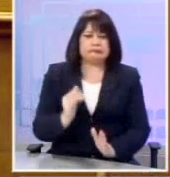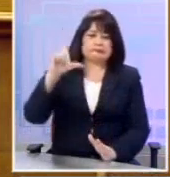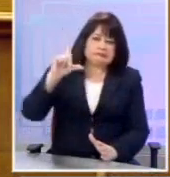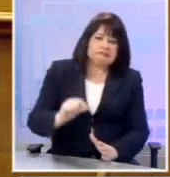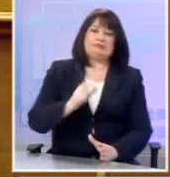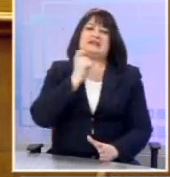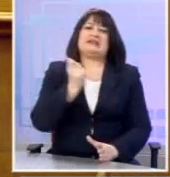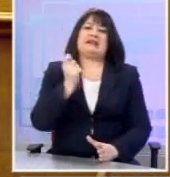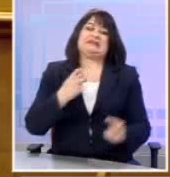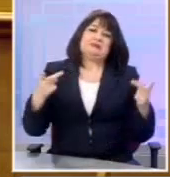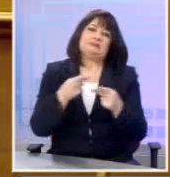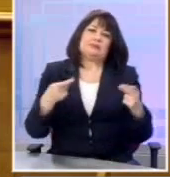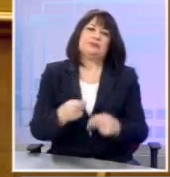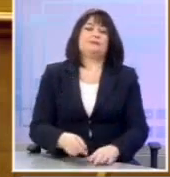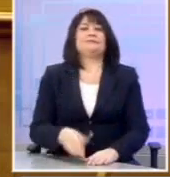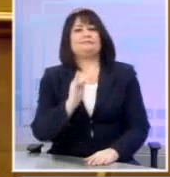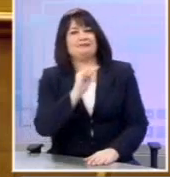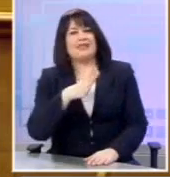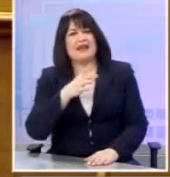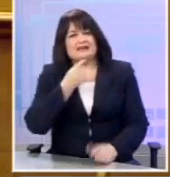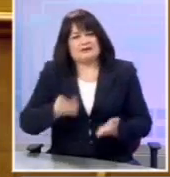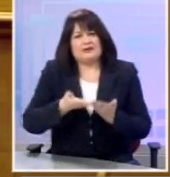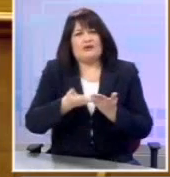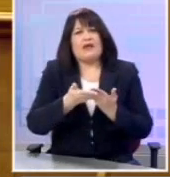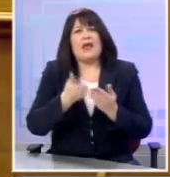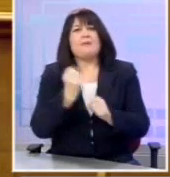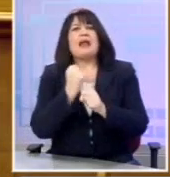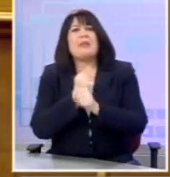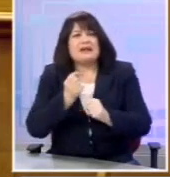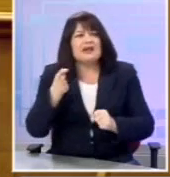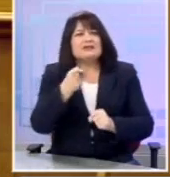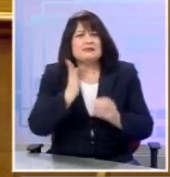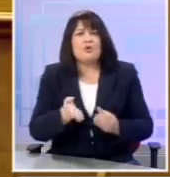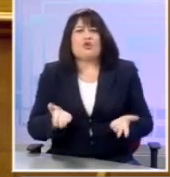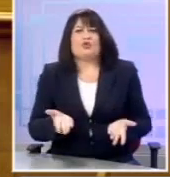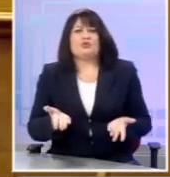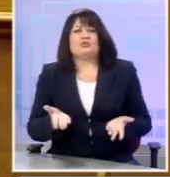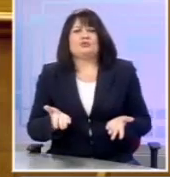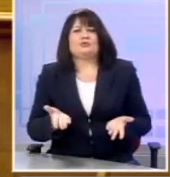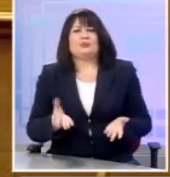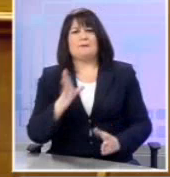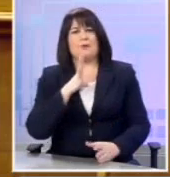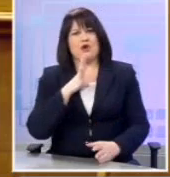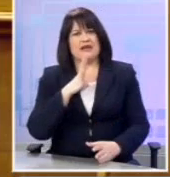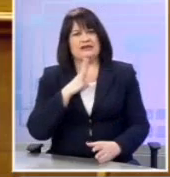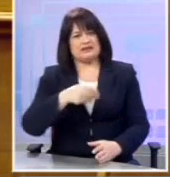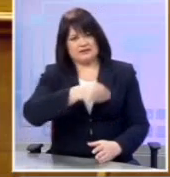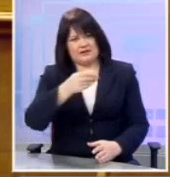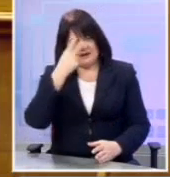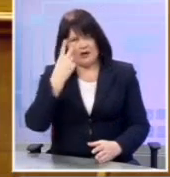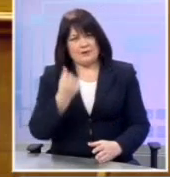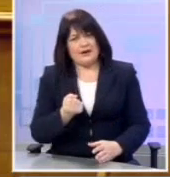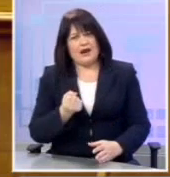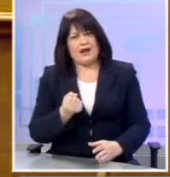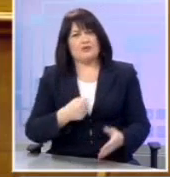Θέλετε ένα σύστημα κοινωνικής ασφάλισης που να διευκολύνει την επαγγελματική κινητικότητα, δίνοντας στους πολίτες της χώρας μας το δικαίωμα να